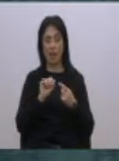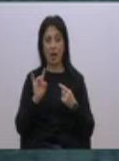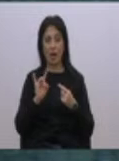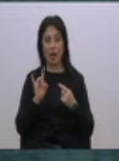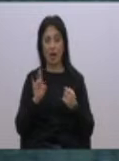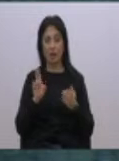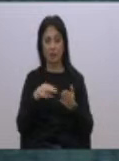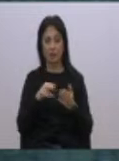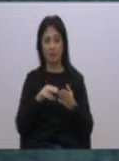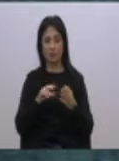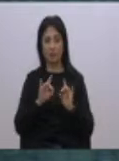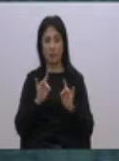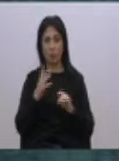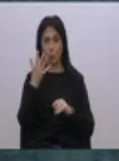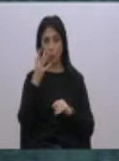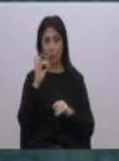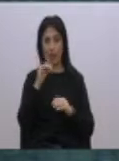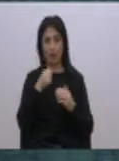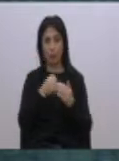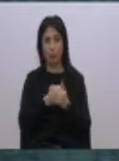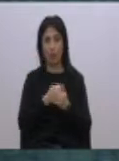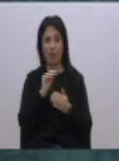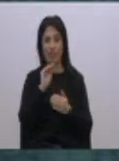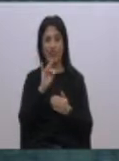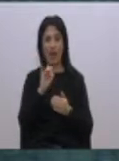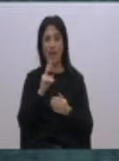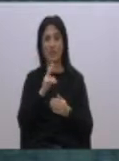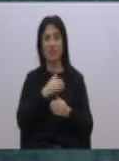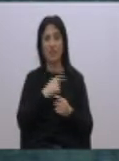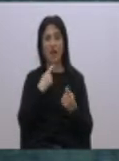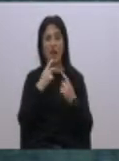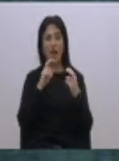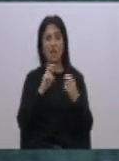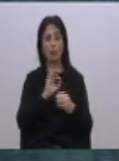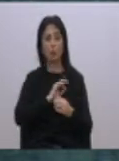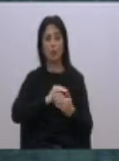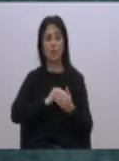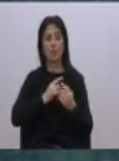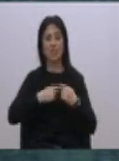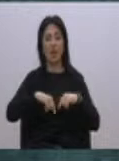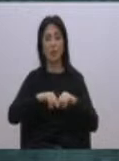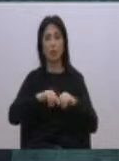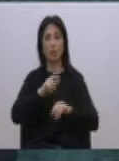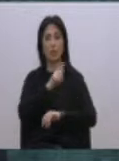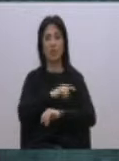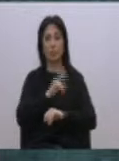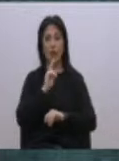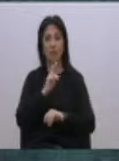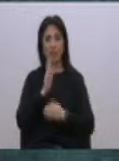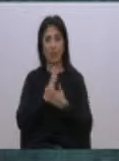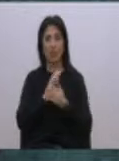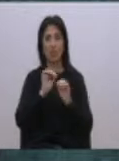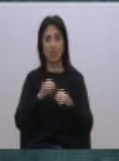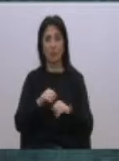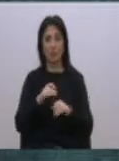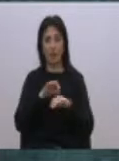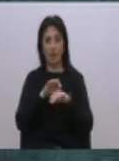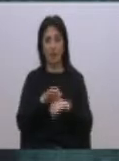ganul martot, hutianul este chatulit, practice absolut este surd gai sau, brot, justiții s-au pus să evropesc candidate, s-au pus să se vor